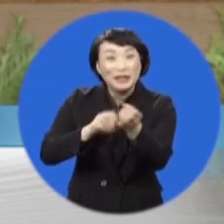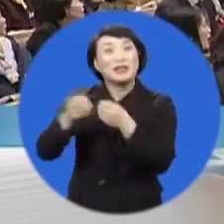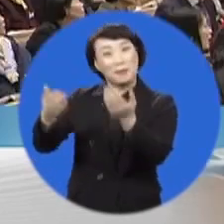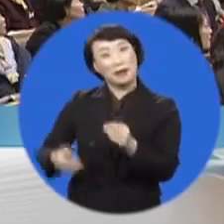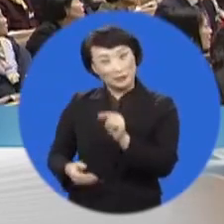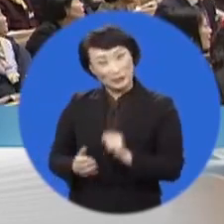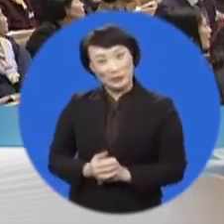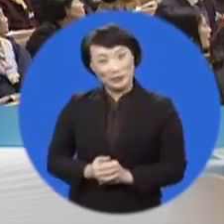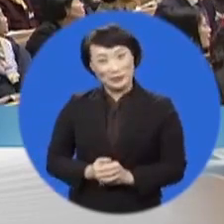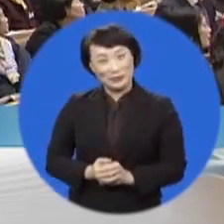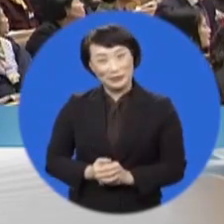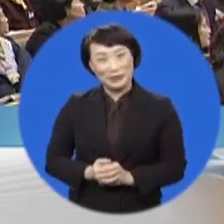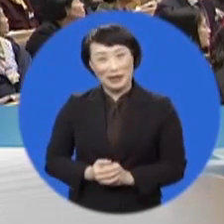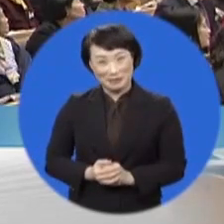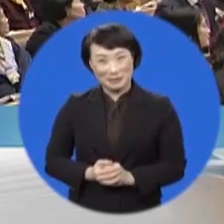응답입니다